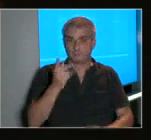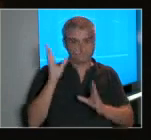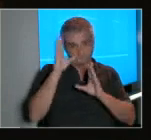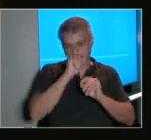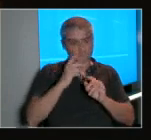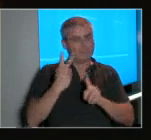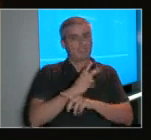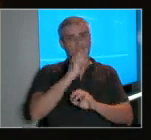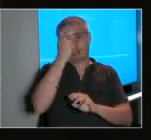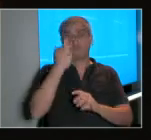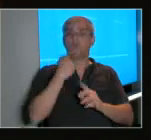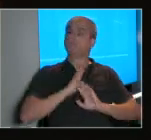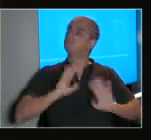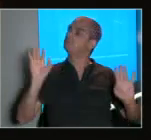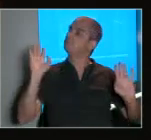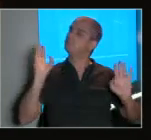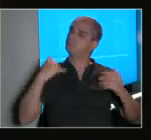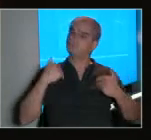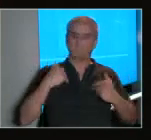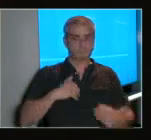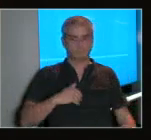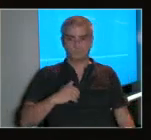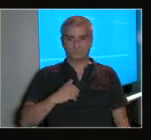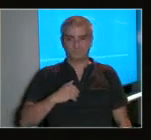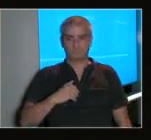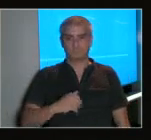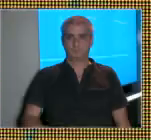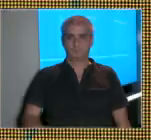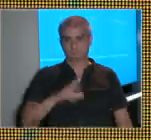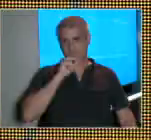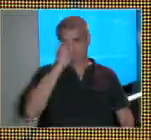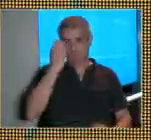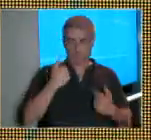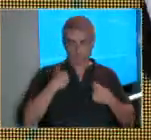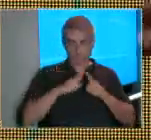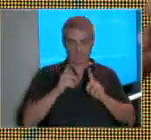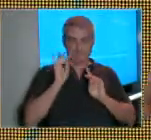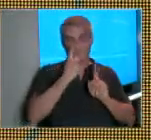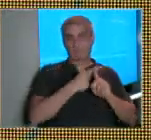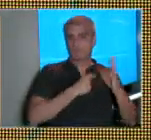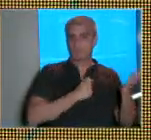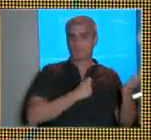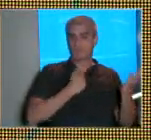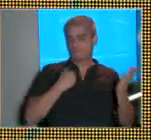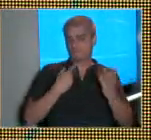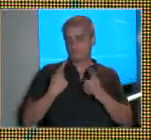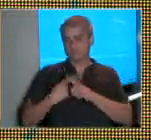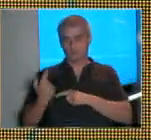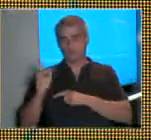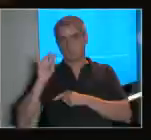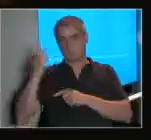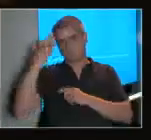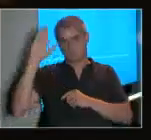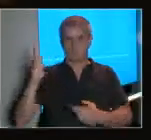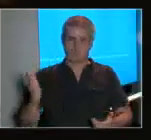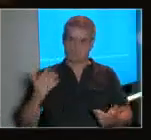מהגישה הערבית הקלאסית שאומרת אנא וחוי עלי בן עמי ואנא ובן עמי על ריב. אני ואחי נגד בן הדוד ואני ובן הדוד נגד